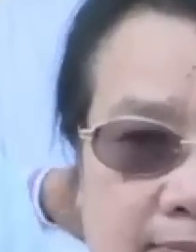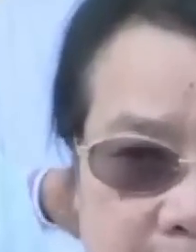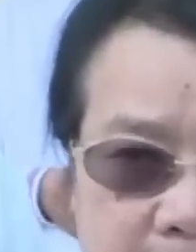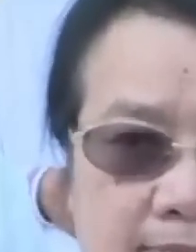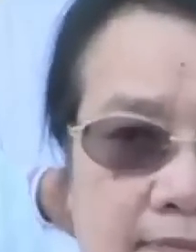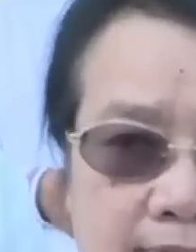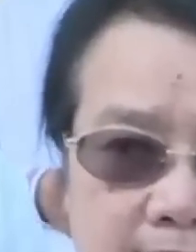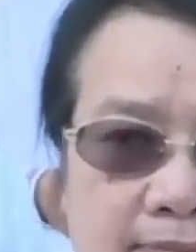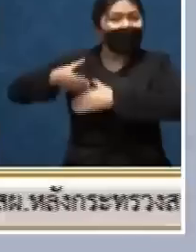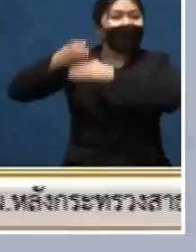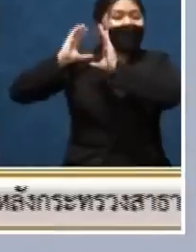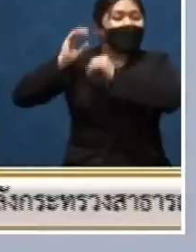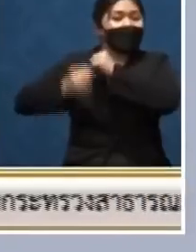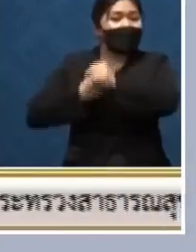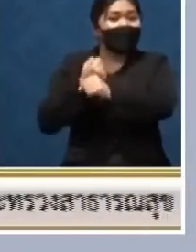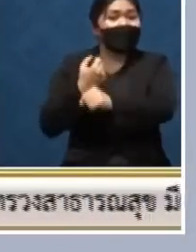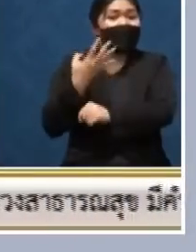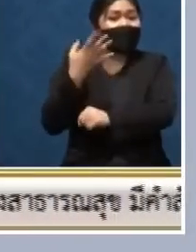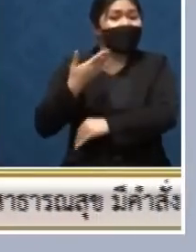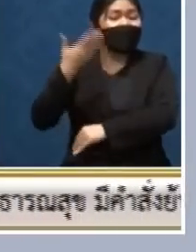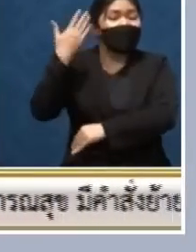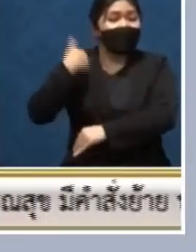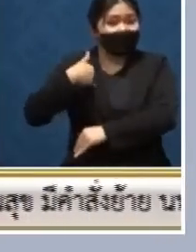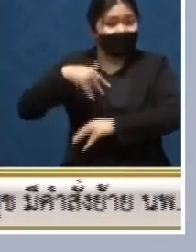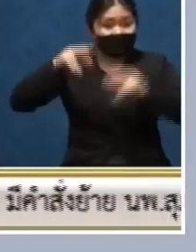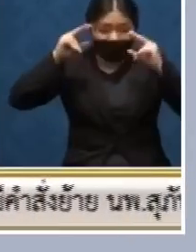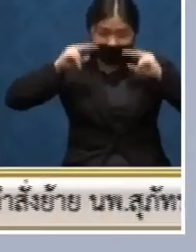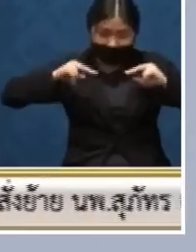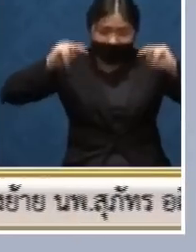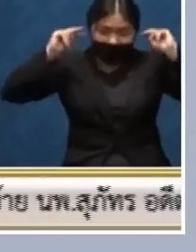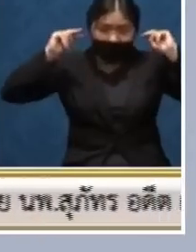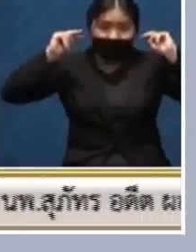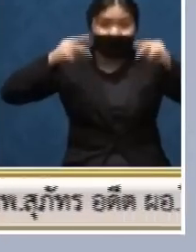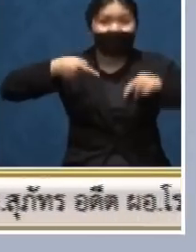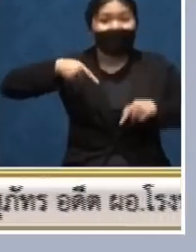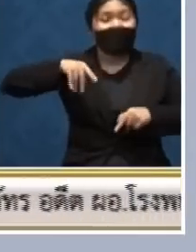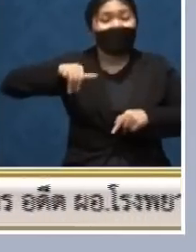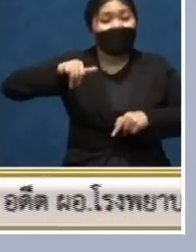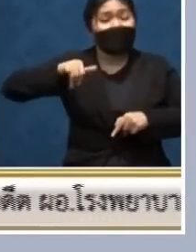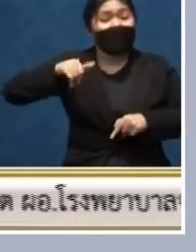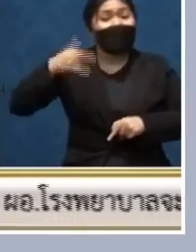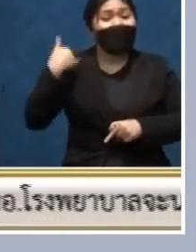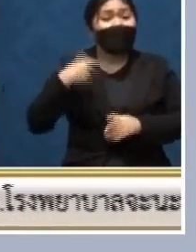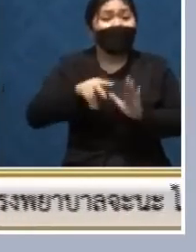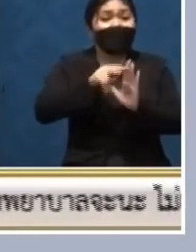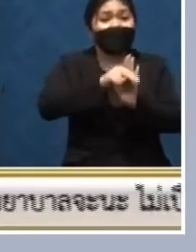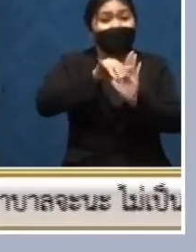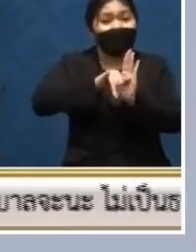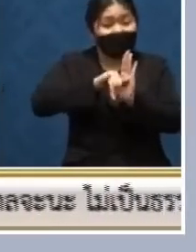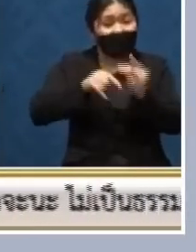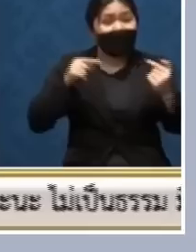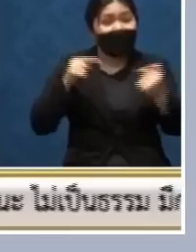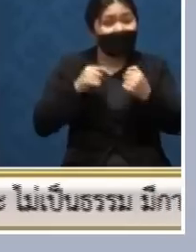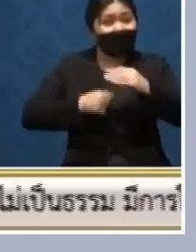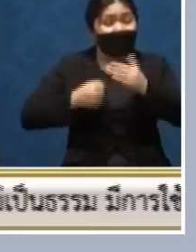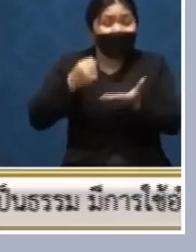ค่ส.ส.ซึ่งเรื่องนี้ก็ไม่เป็นไรหรอกเพราะเป็นการนำข่าวเก่ามาอ่านในที่ประชุมสภามากกว่าซึ่งบางเรื่องก็ได้ผ่านกระบว